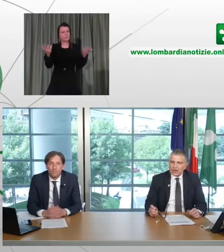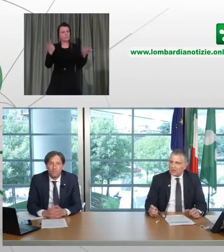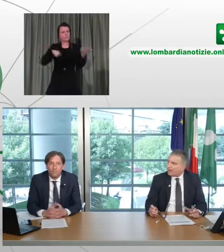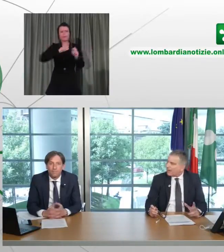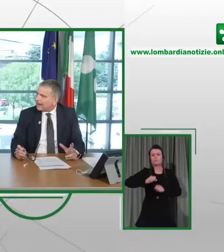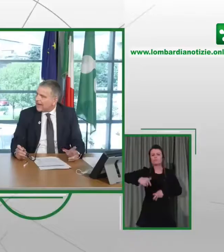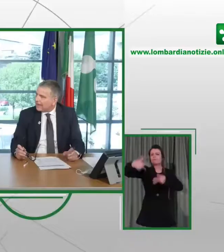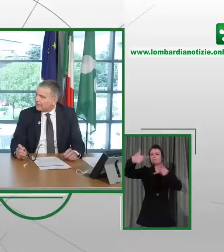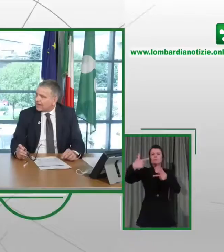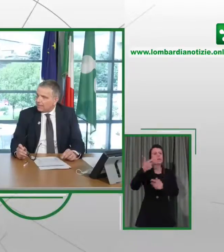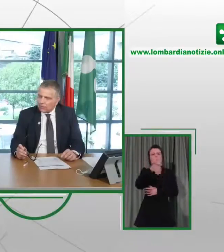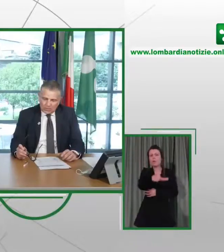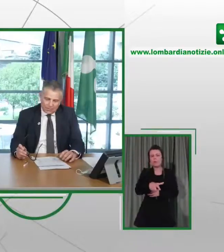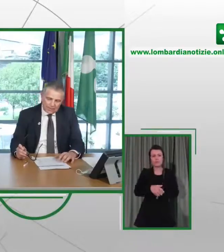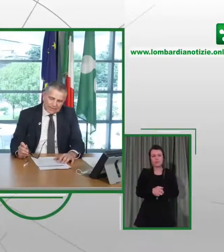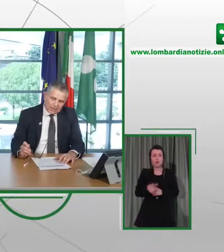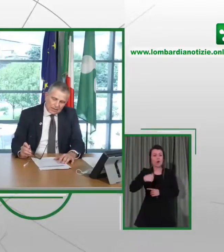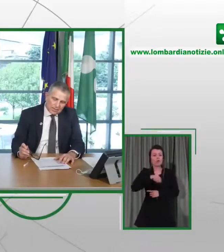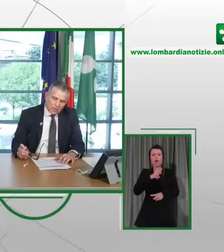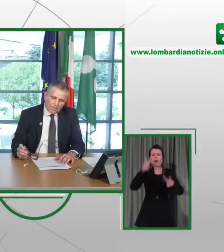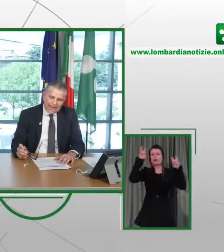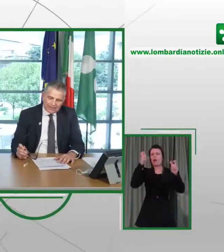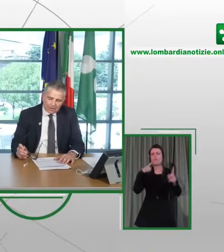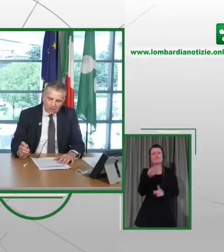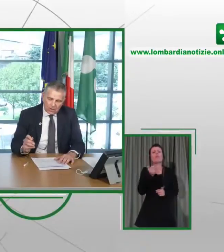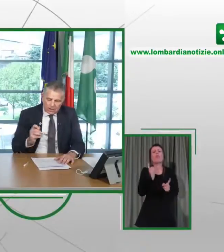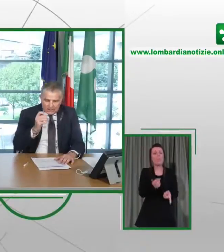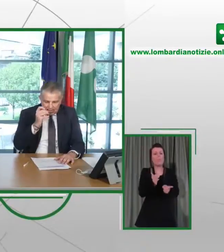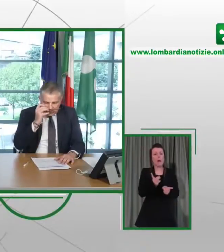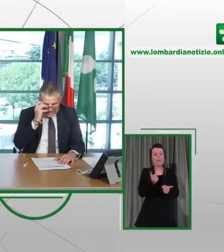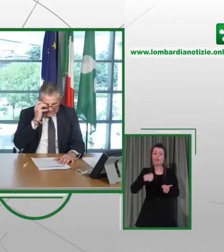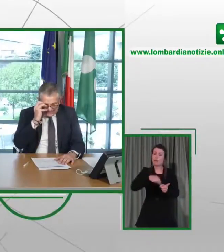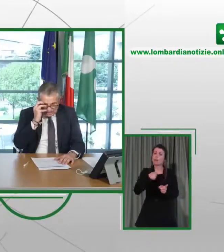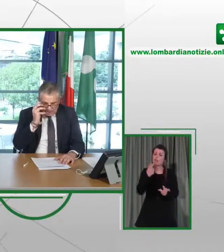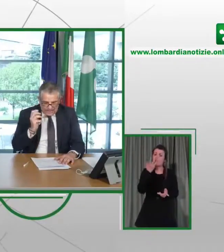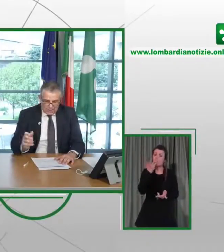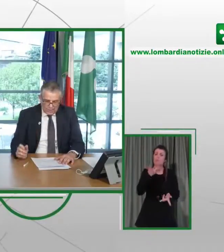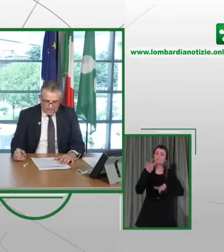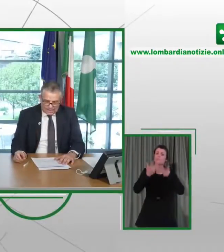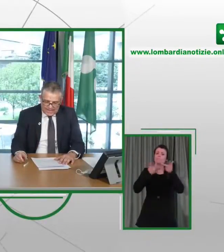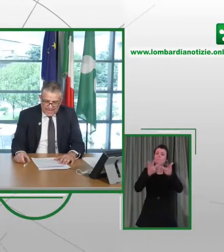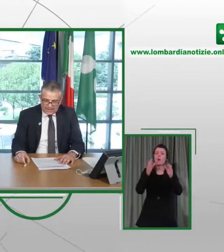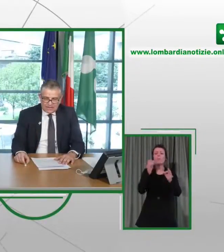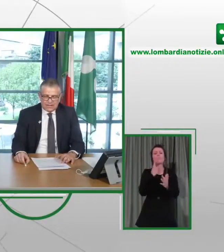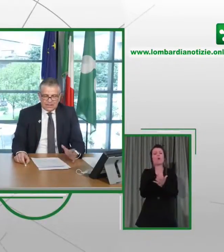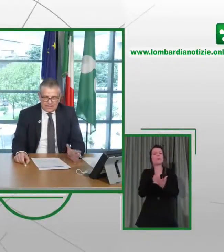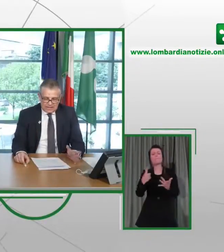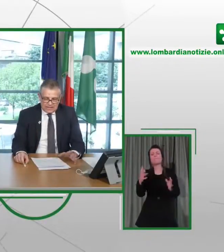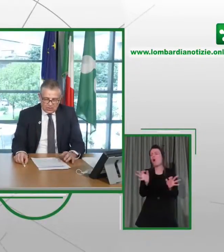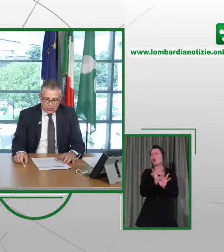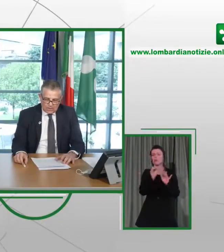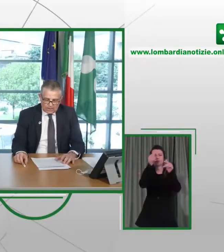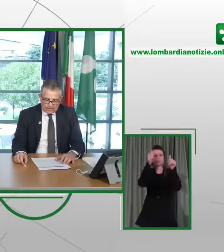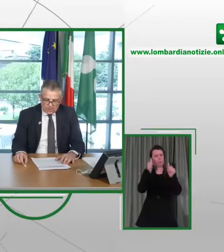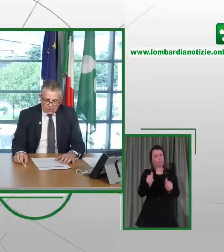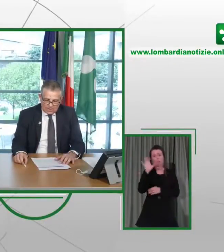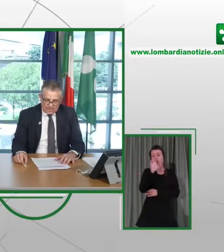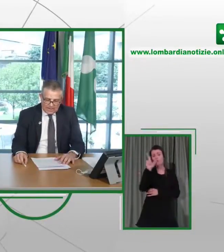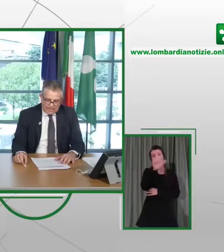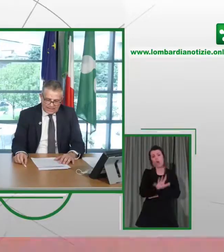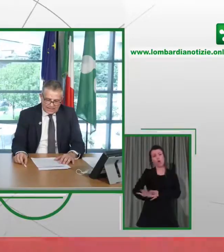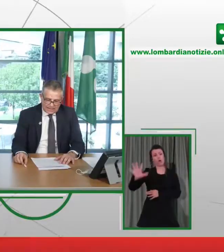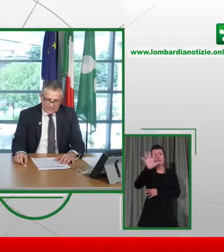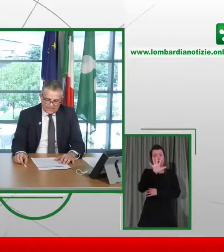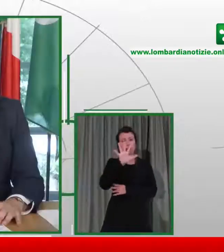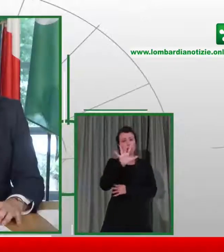Di che cosa dobbiamo parlare? Parliamo di un importantissimo bando della Regione Lombardia in